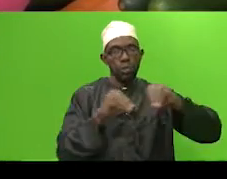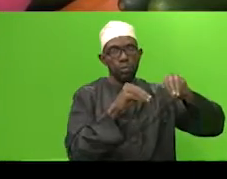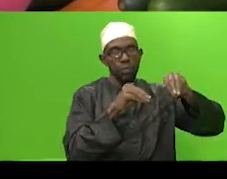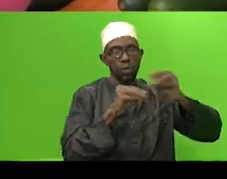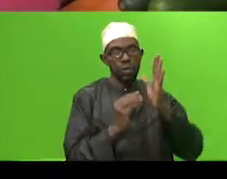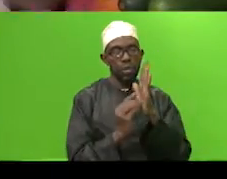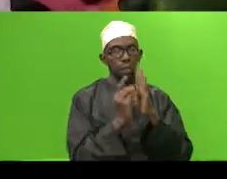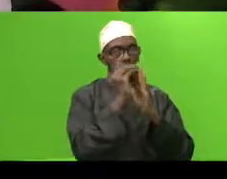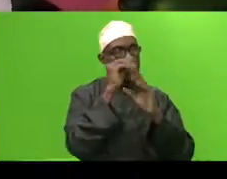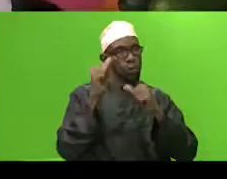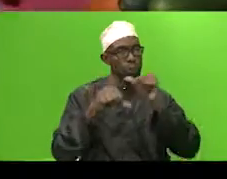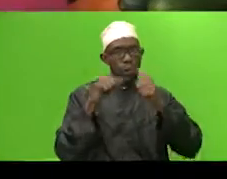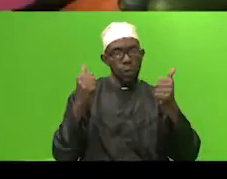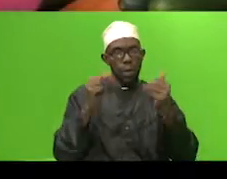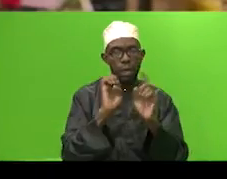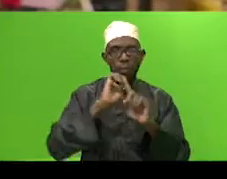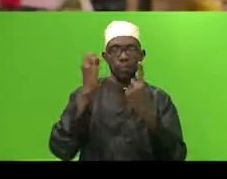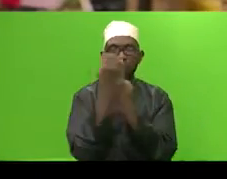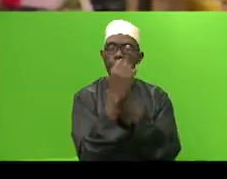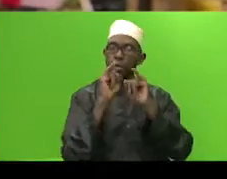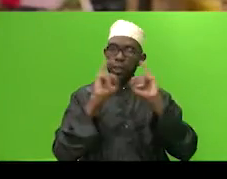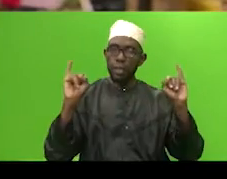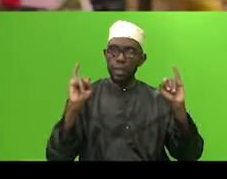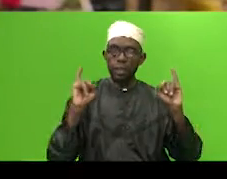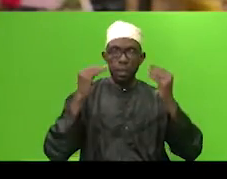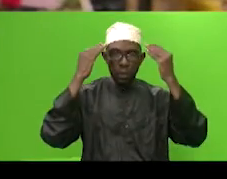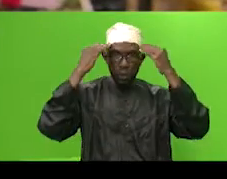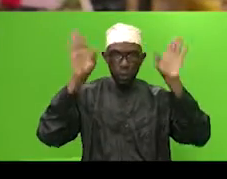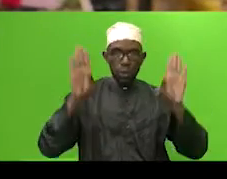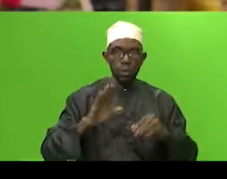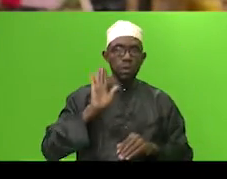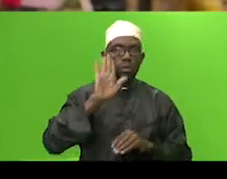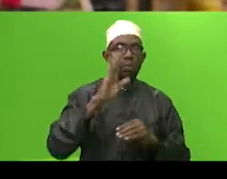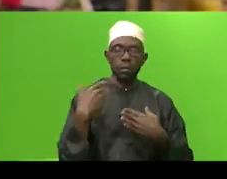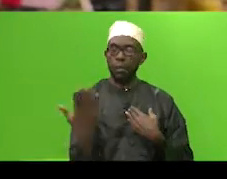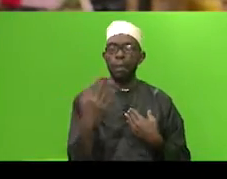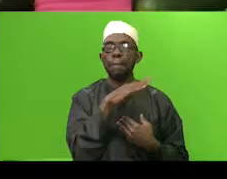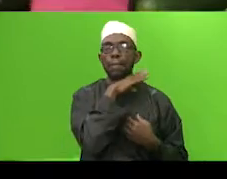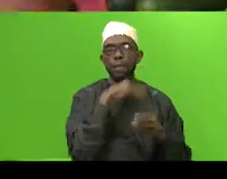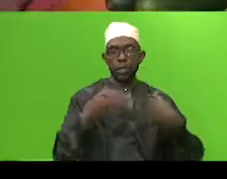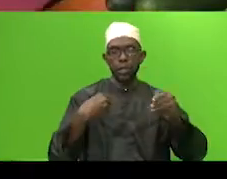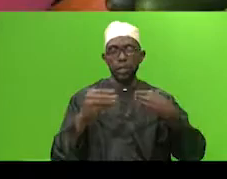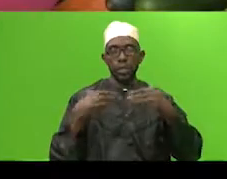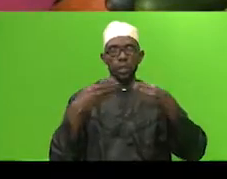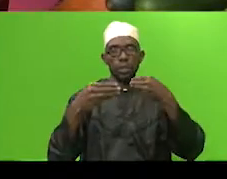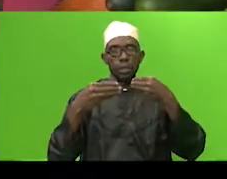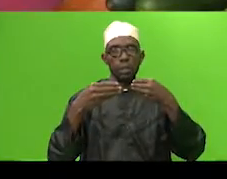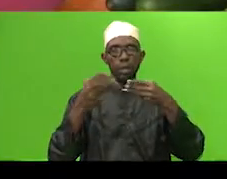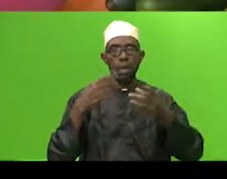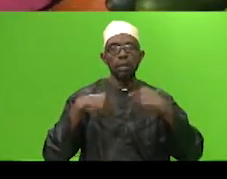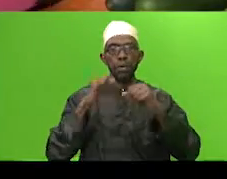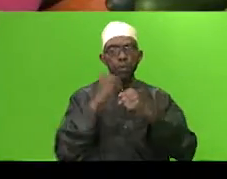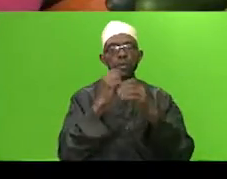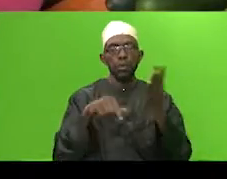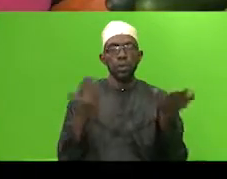tuendelee hivyo hivyo. To keep the environment clean. Hata tu kujua wakiban papers at least zitakuja. Tuko na shida tuenda tutafanya